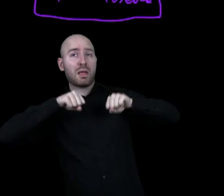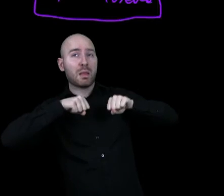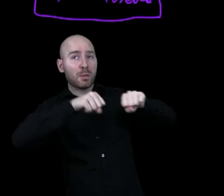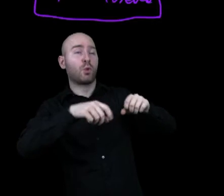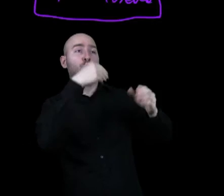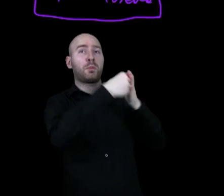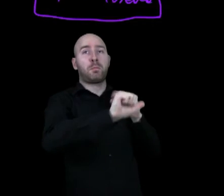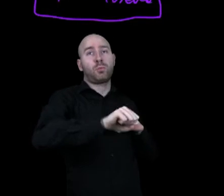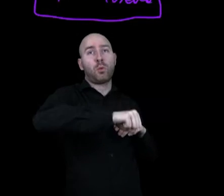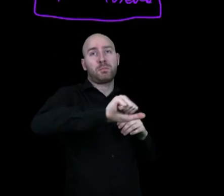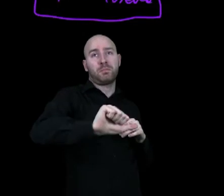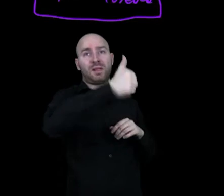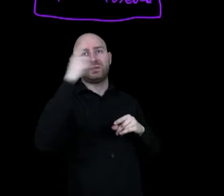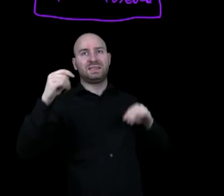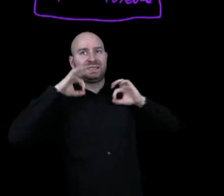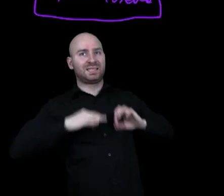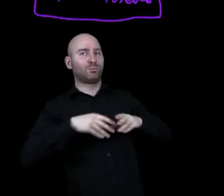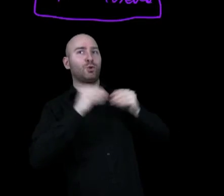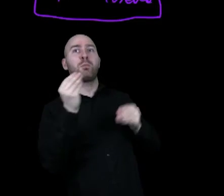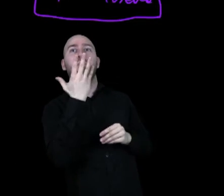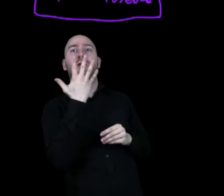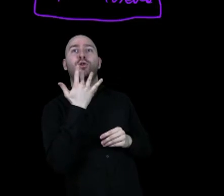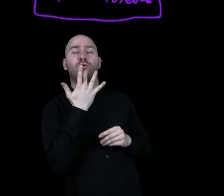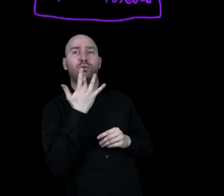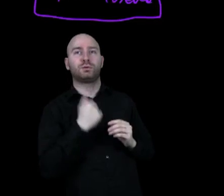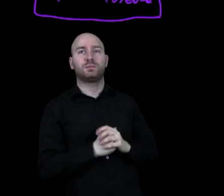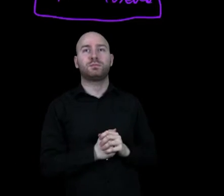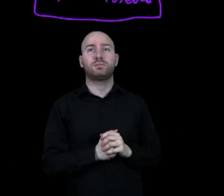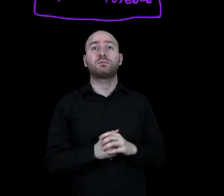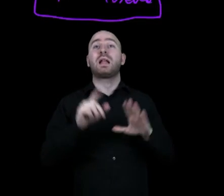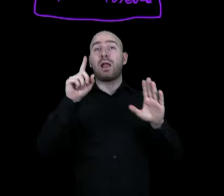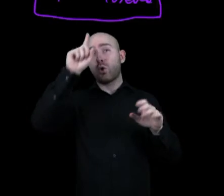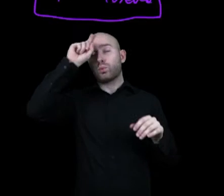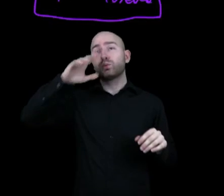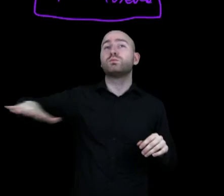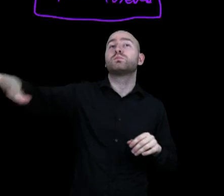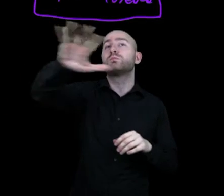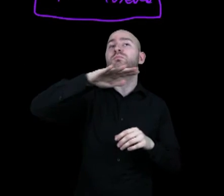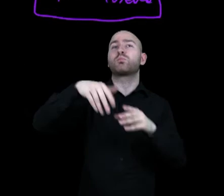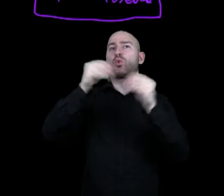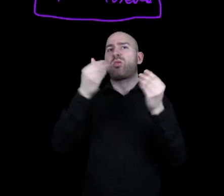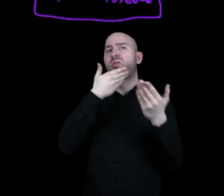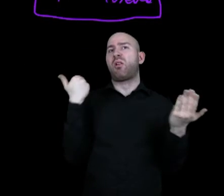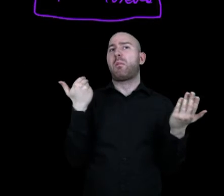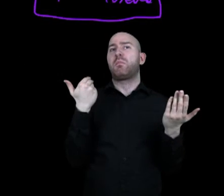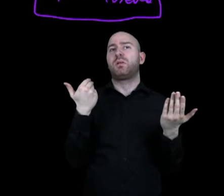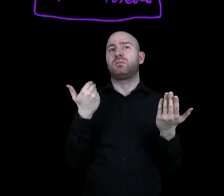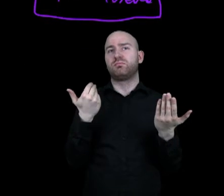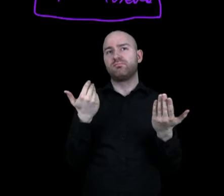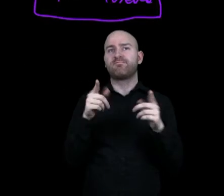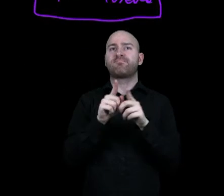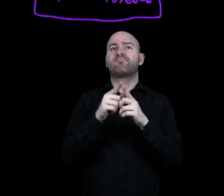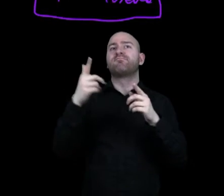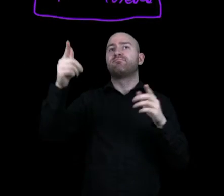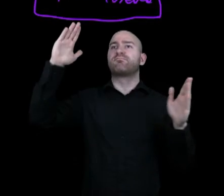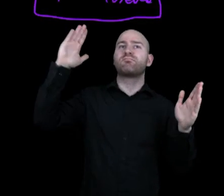pierwszą torebkę wciąż zyskuje ponad 5 groszy korzyści. Ale korzyść netto dla społeczeństwa nie